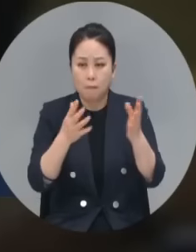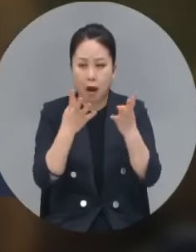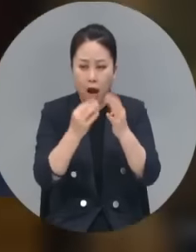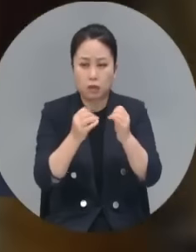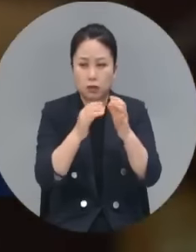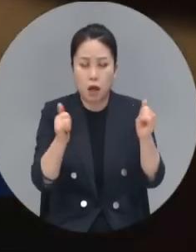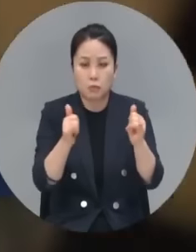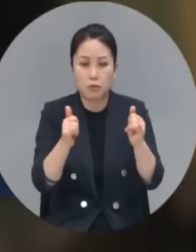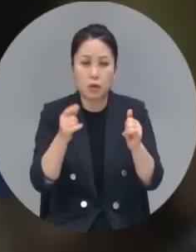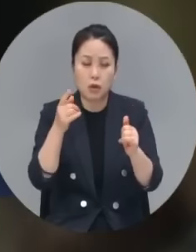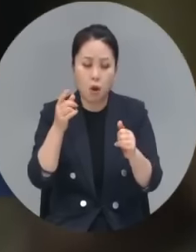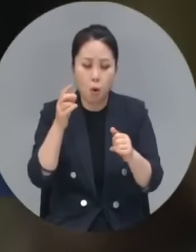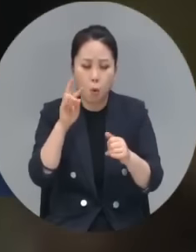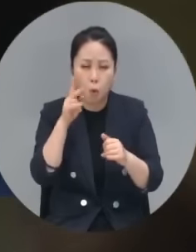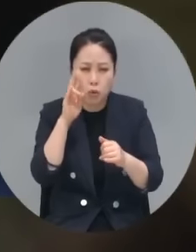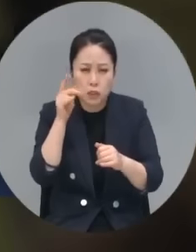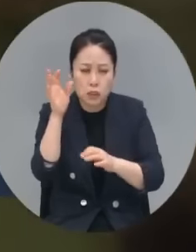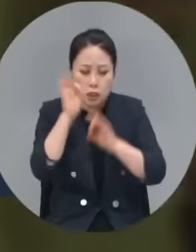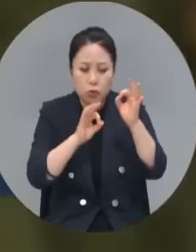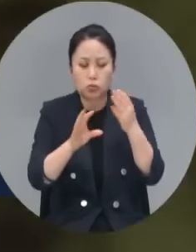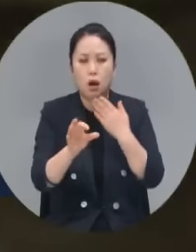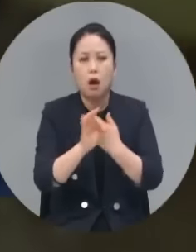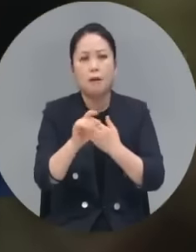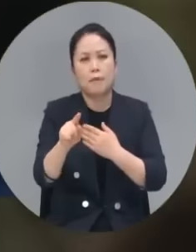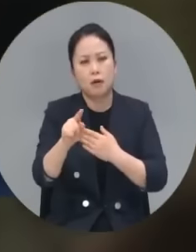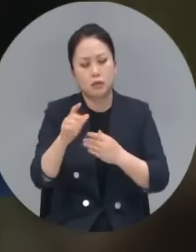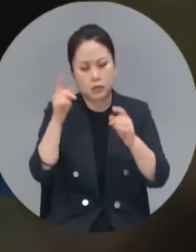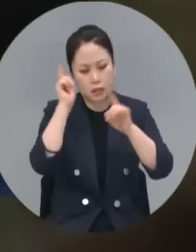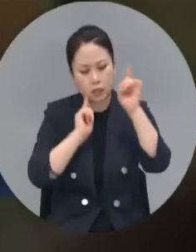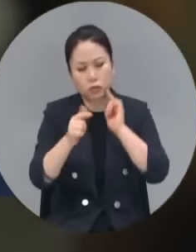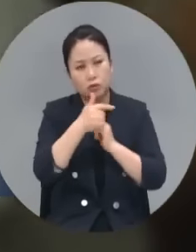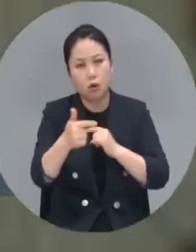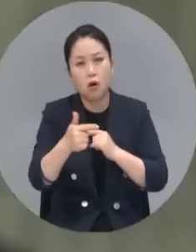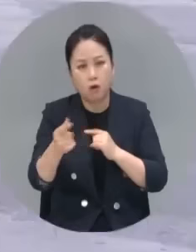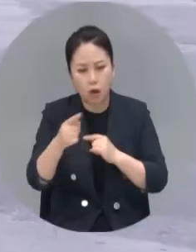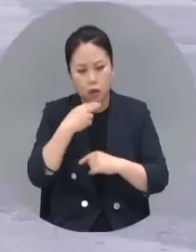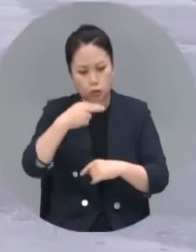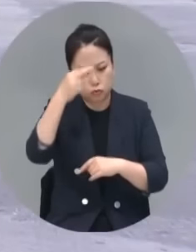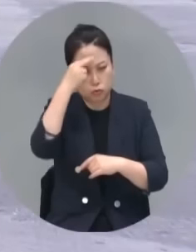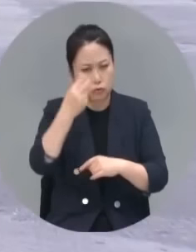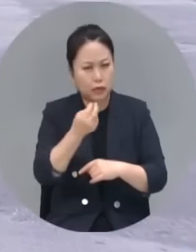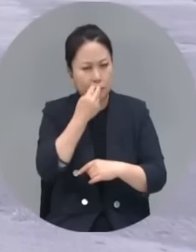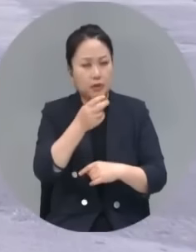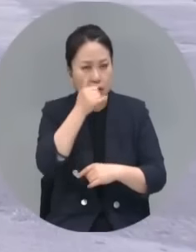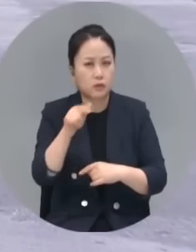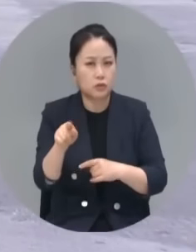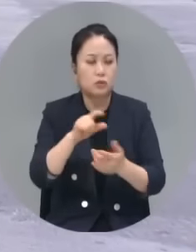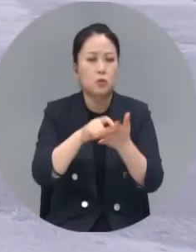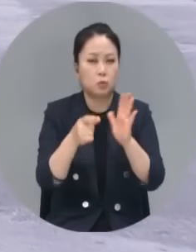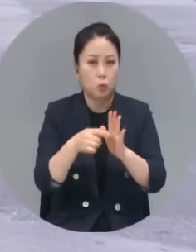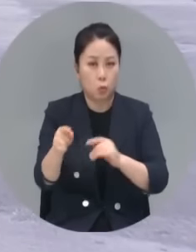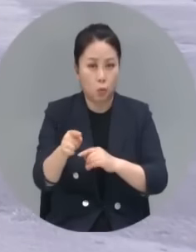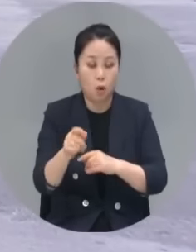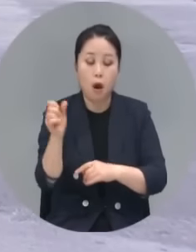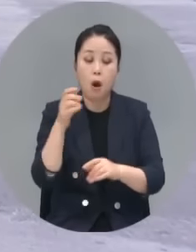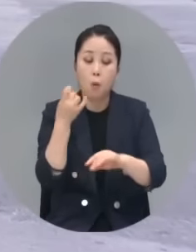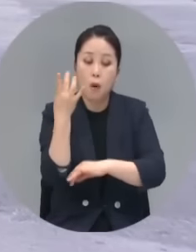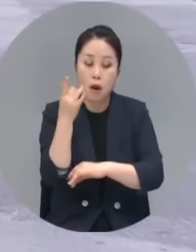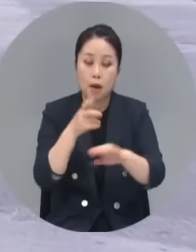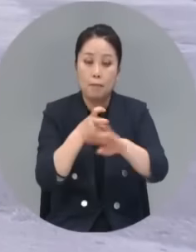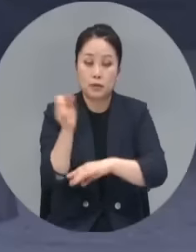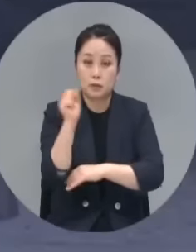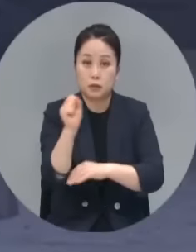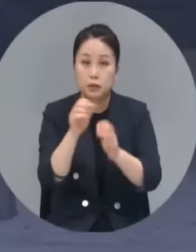다 사치는 건데 이거는 술 먹은 냄새다라는 그런 게 느껴질 정도로. 버스 기사들은 관련 규정에 따라 매일